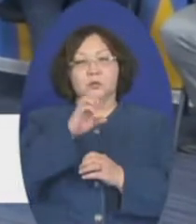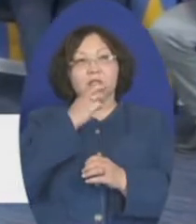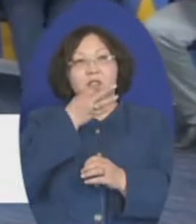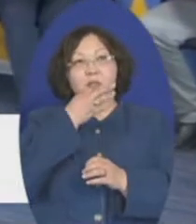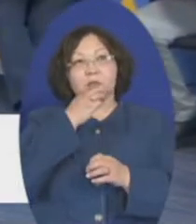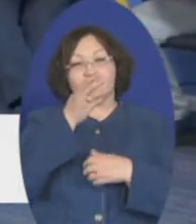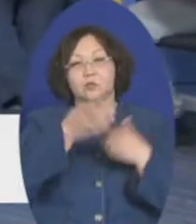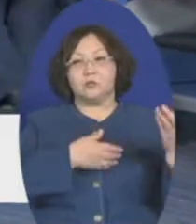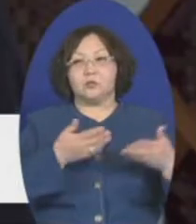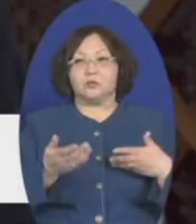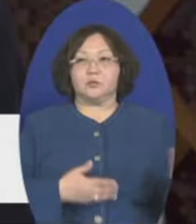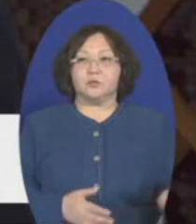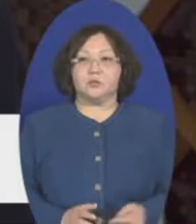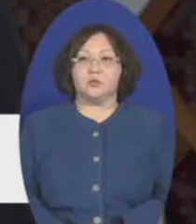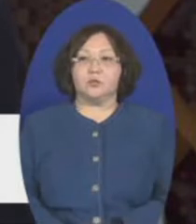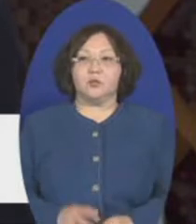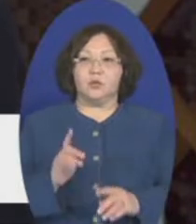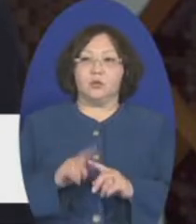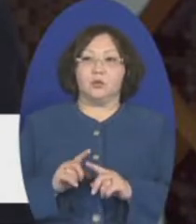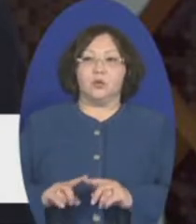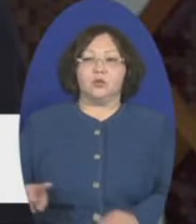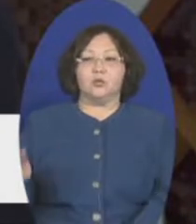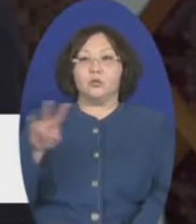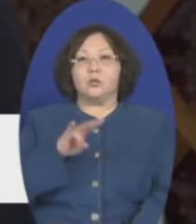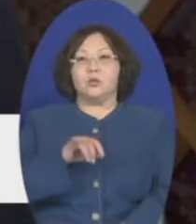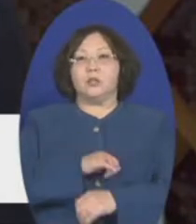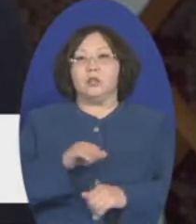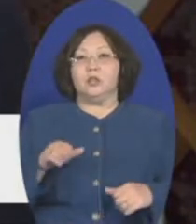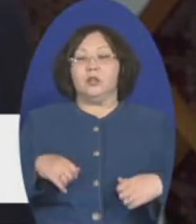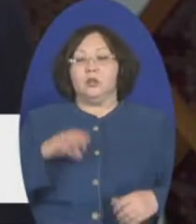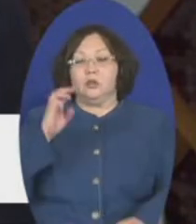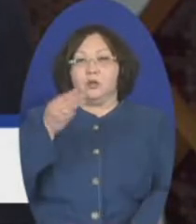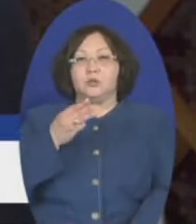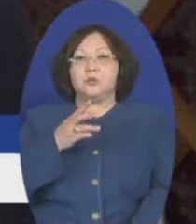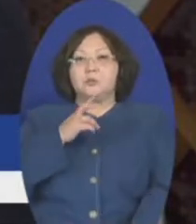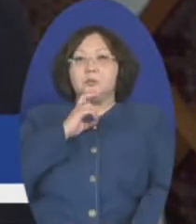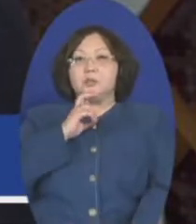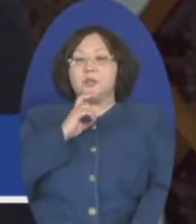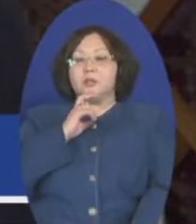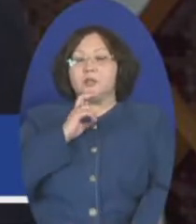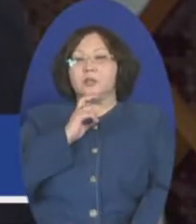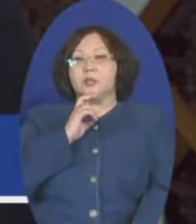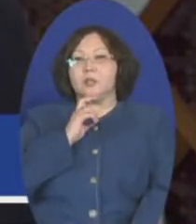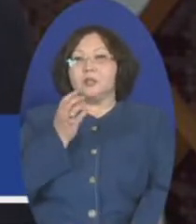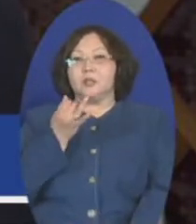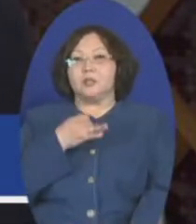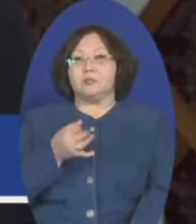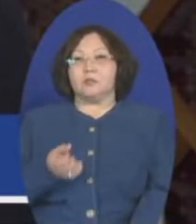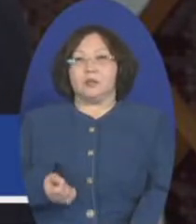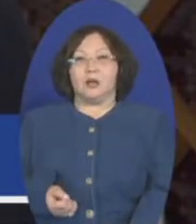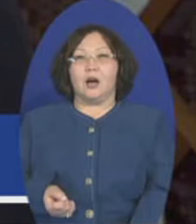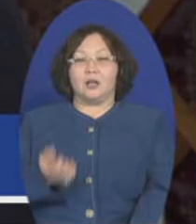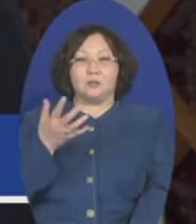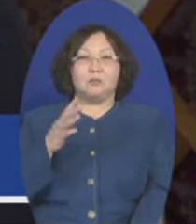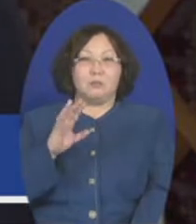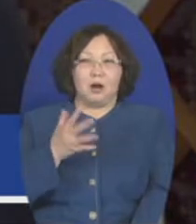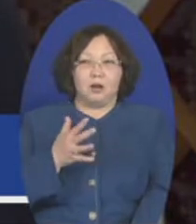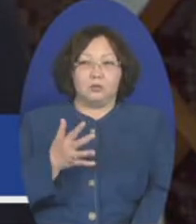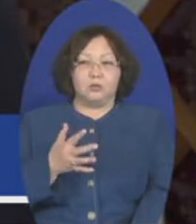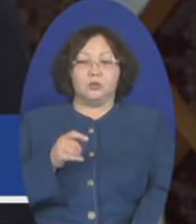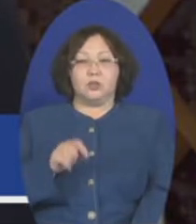хийж эхэлжээ. Хөдөөгийн хөдөлмөрчд бол бас тодорхой хэмжээний бэрхшээл төр тулгарах энэ асуудлуудыг өмсөлж харж энэ үеэр бид нар юу